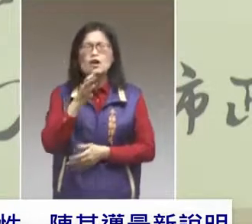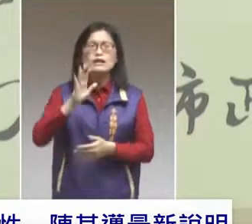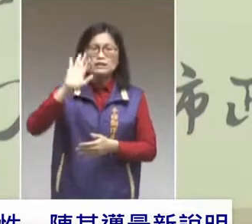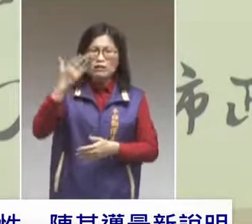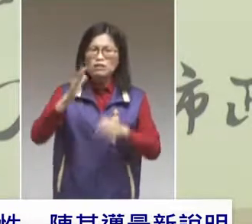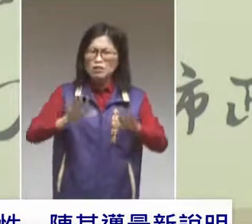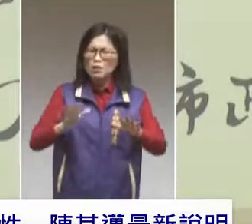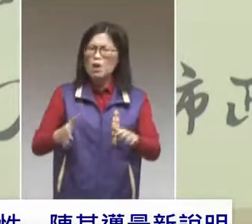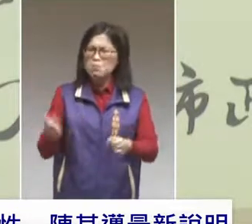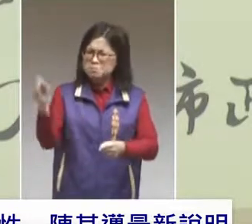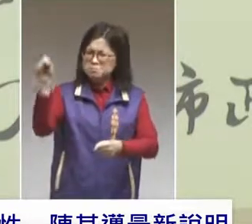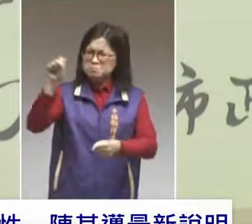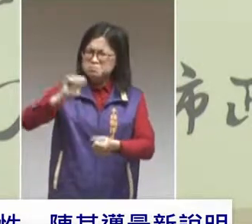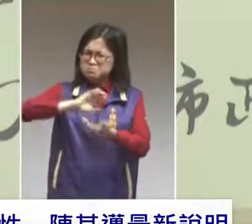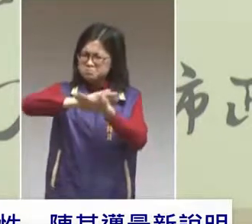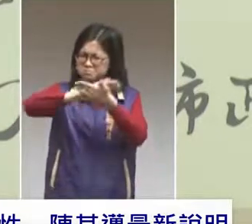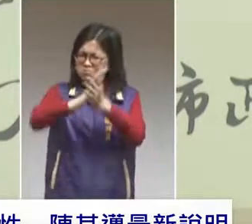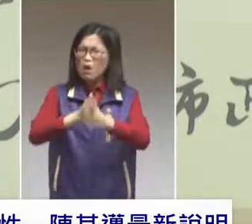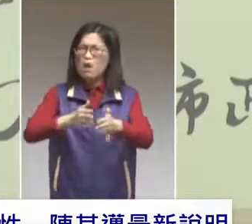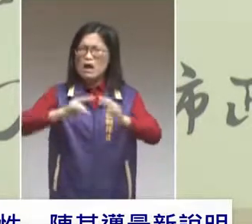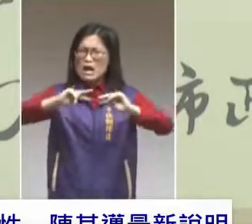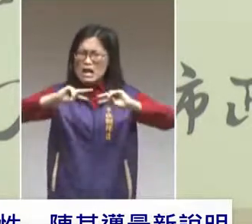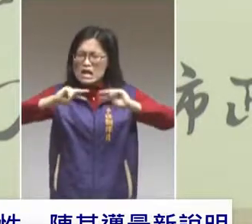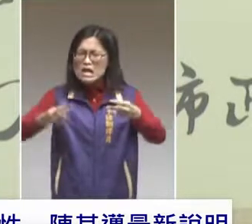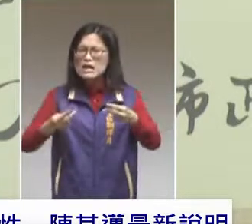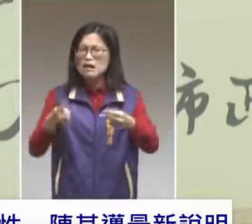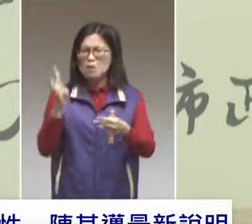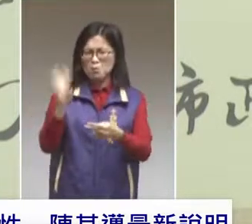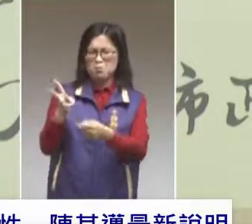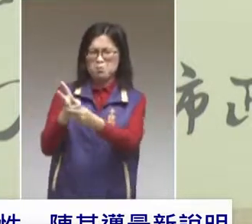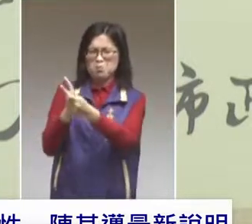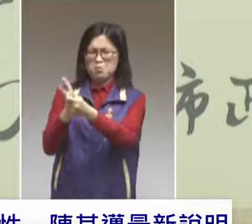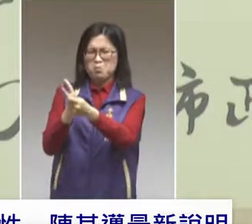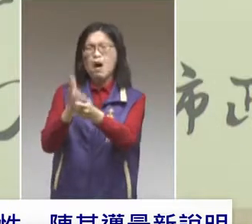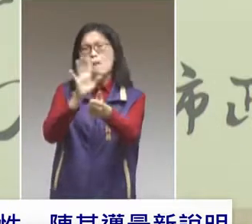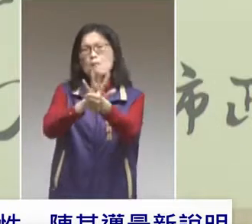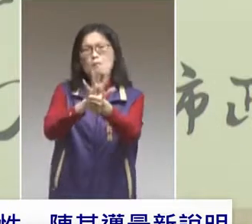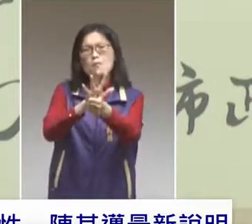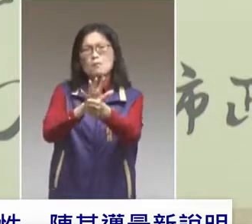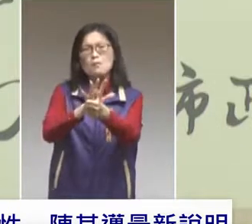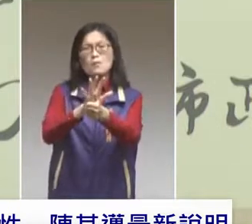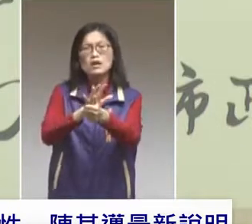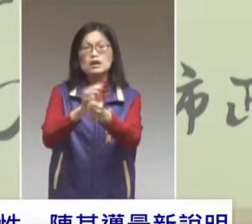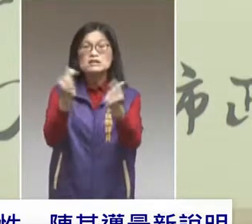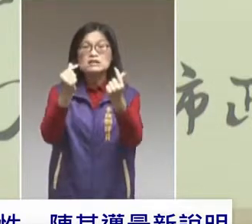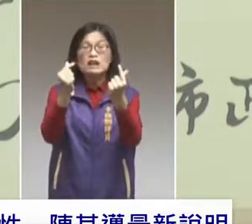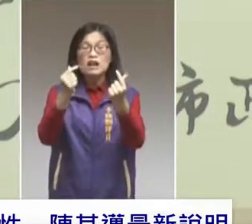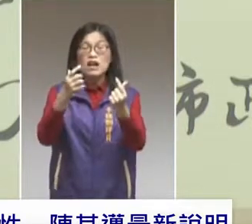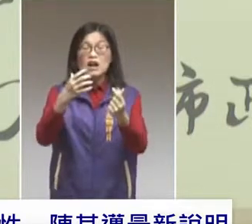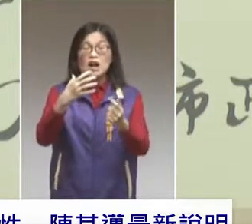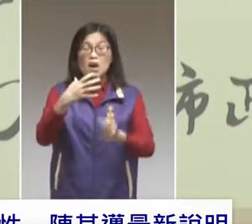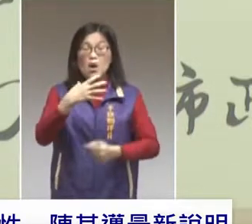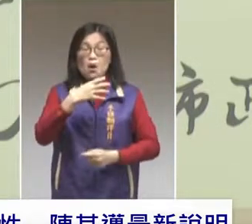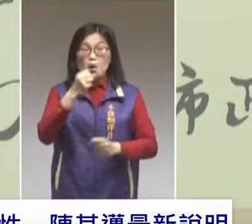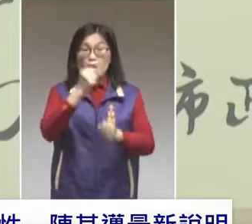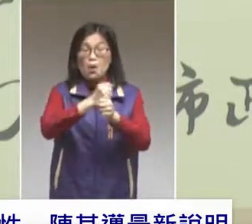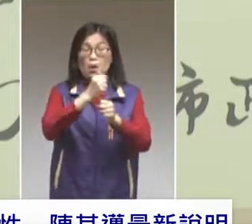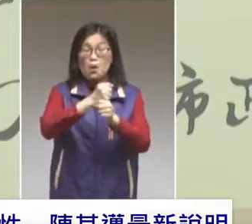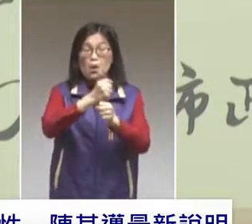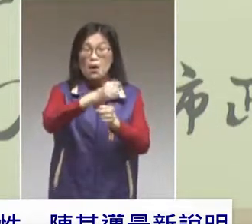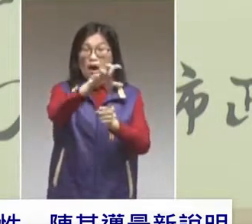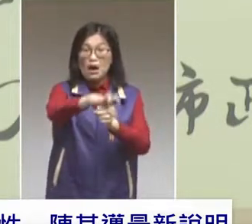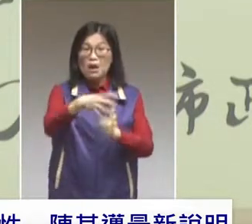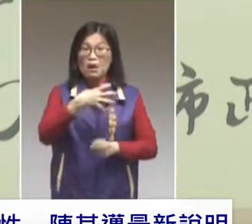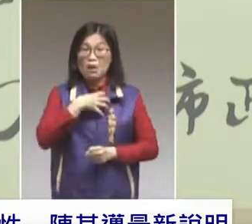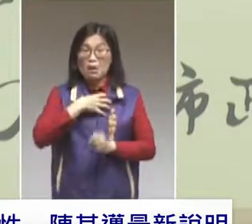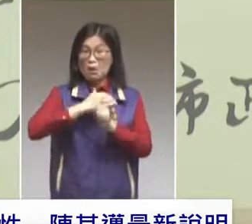怎么样啊，不然就怎么样，应该要提升到第三剂要打满。所以我们针对一些高风险的作业的这